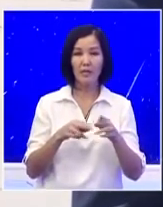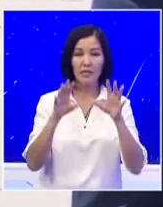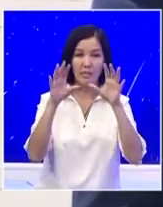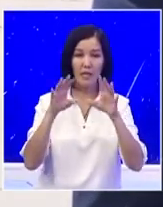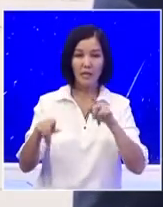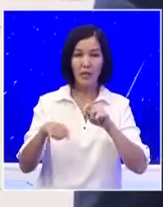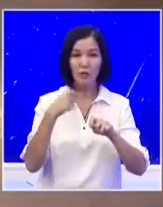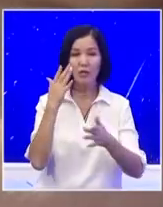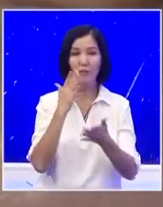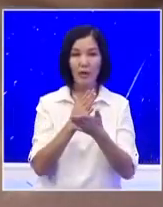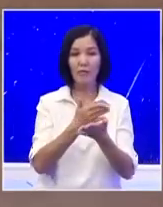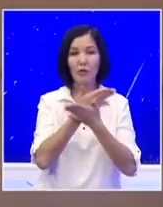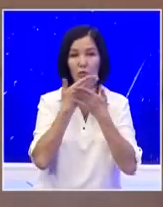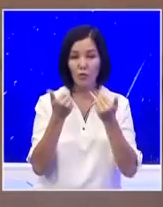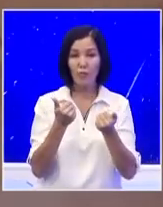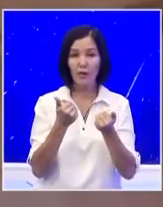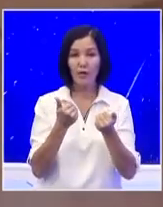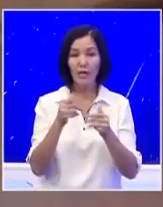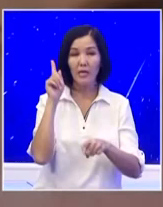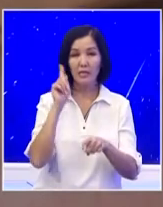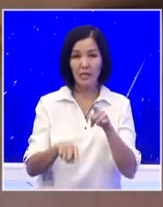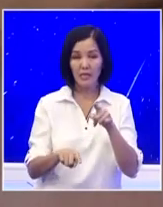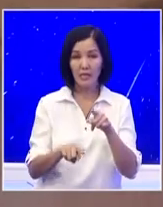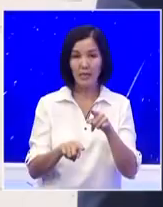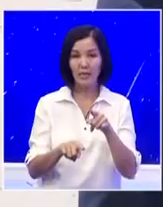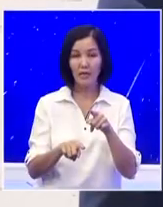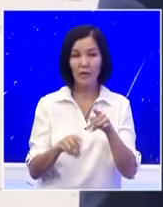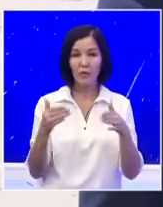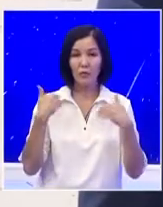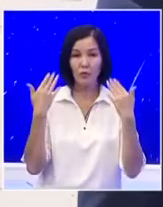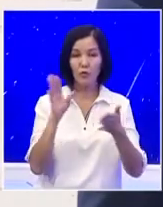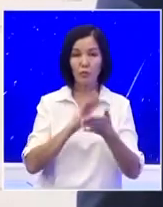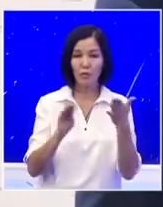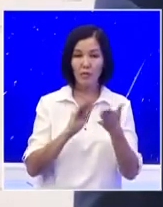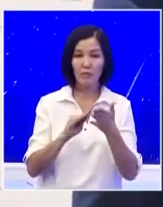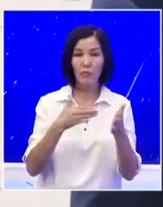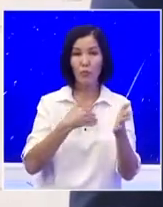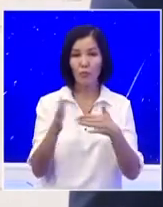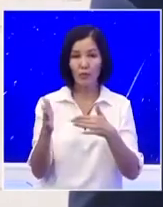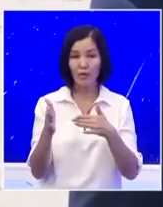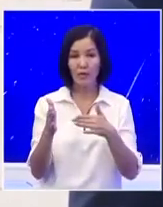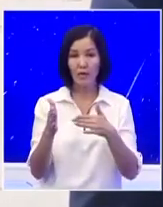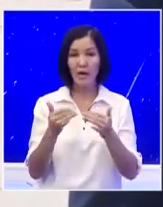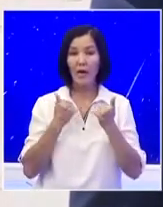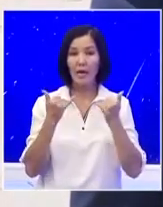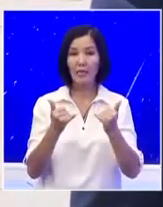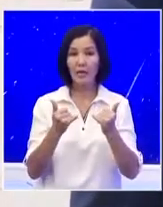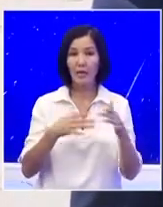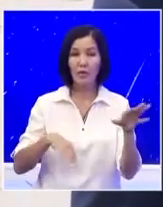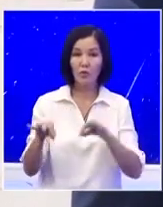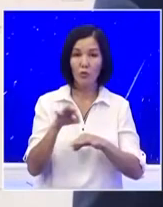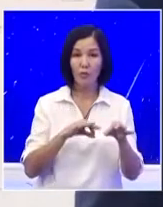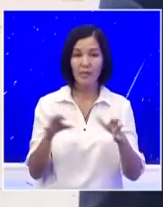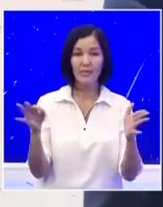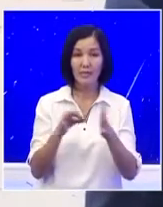бұзушылықтары орын алып жатқан жағдайда тез арада соны көрсетіп, соны жоюға арналған жобаның кеңсесінің